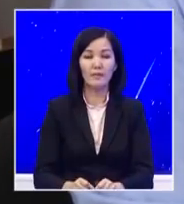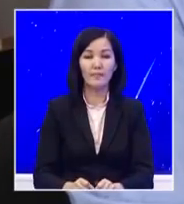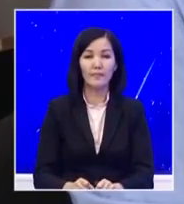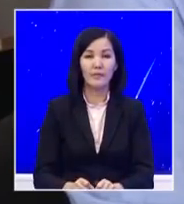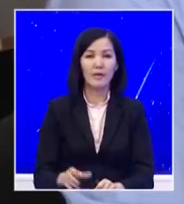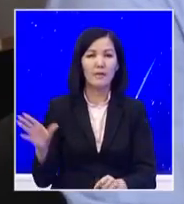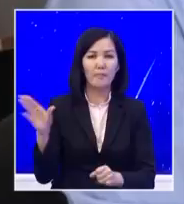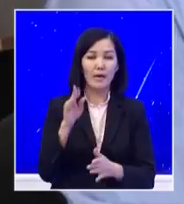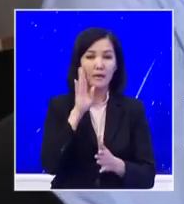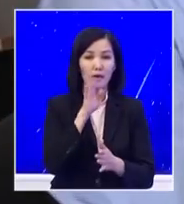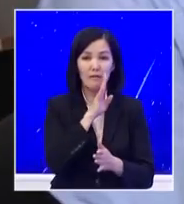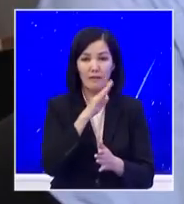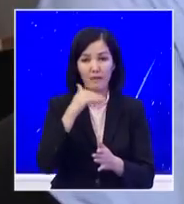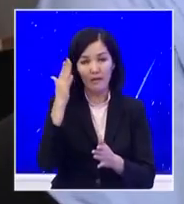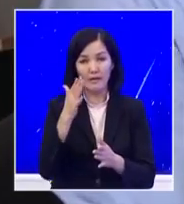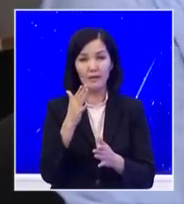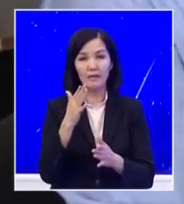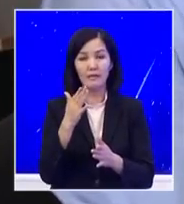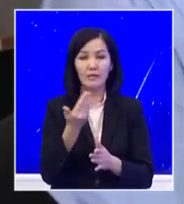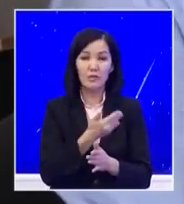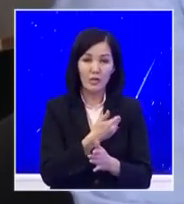болсын, кез келген адам осы